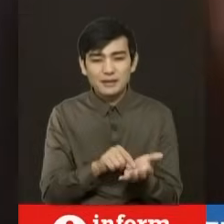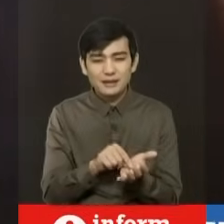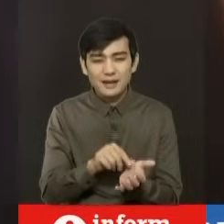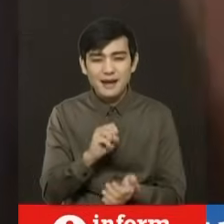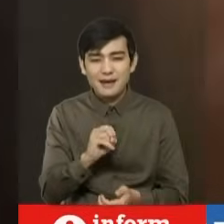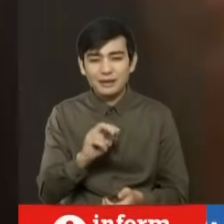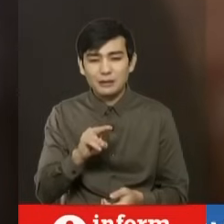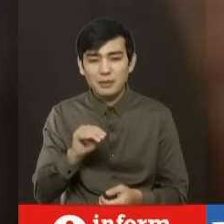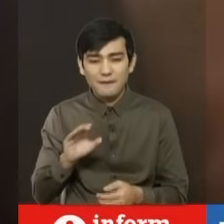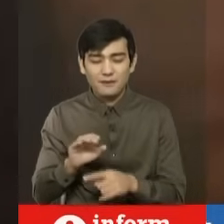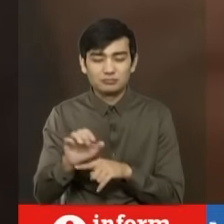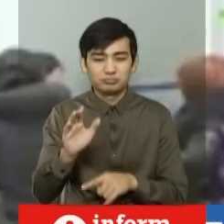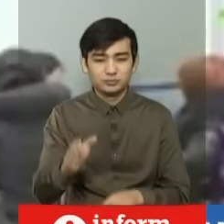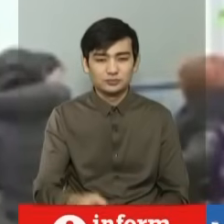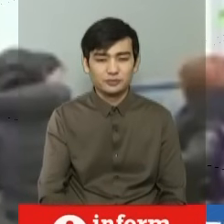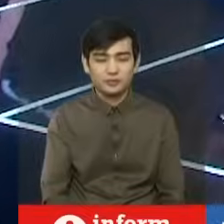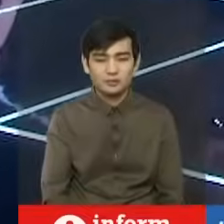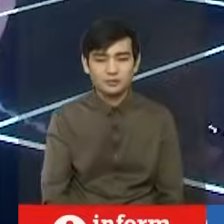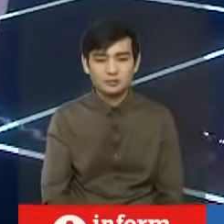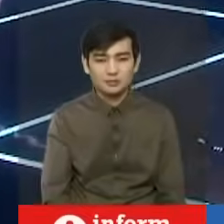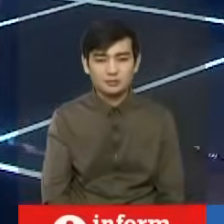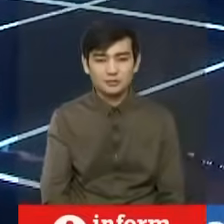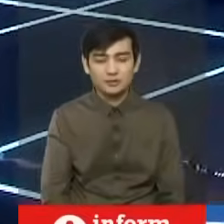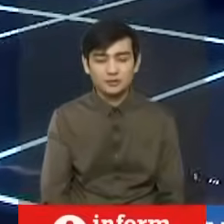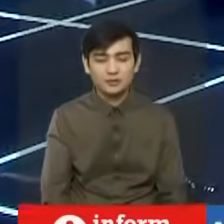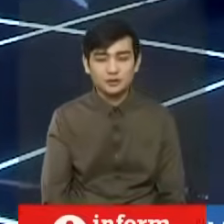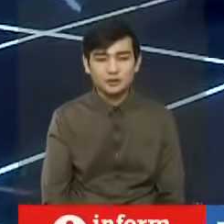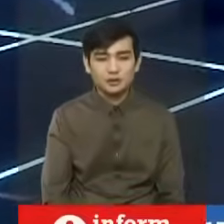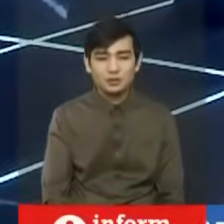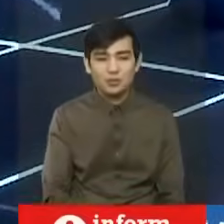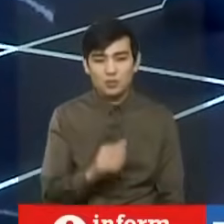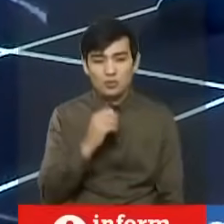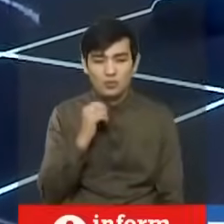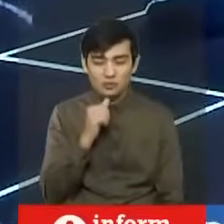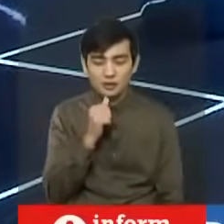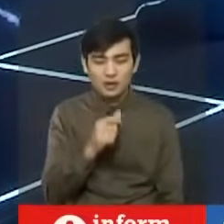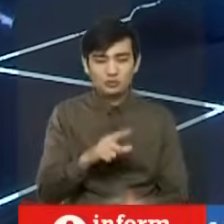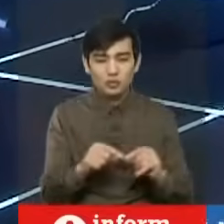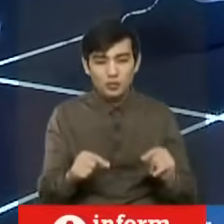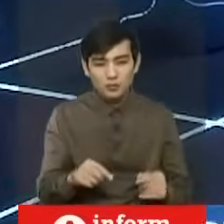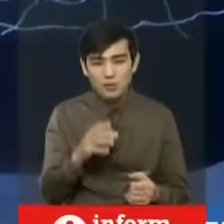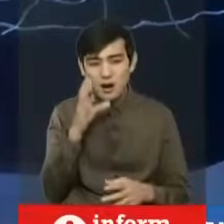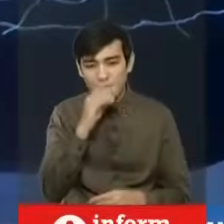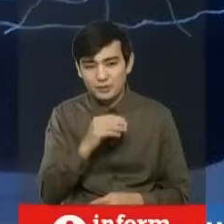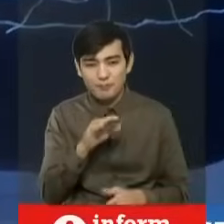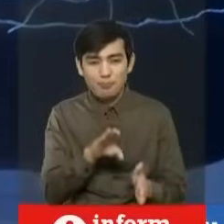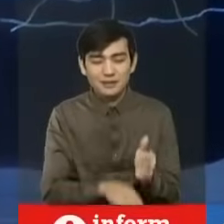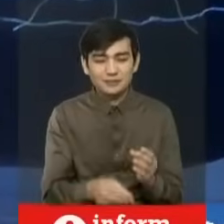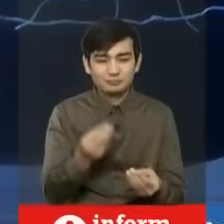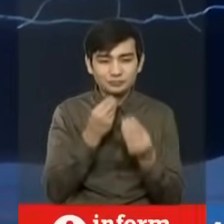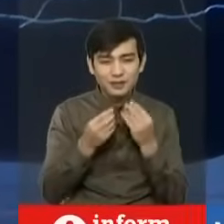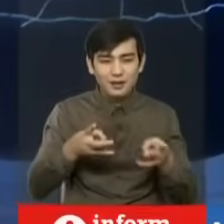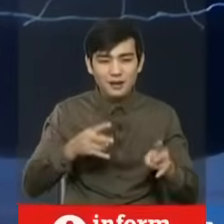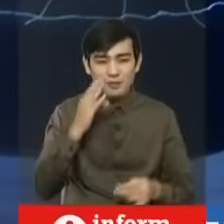добронадиевка информбюро в Костанае школьники могут остаться без питания тревогу бьют